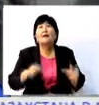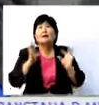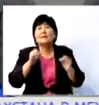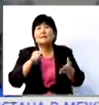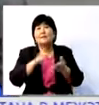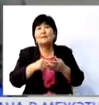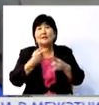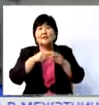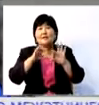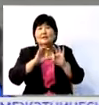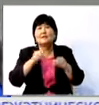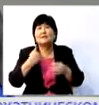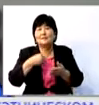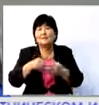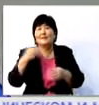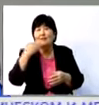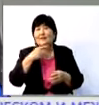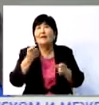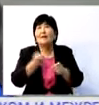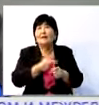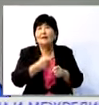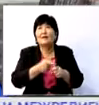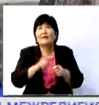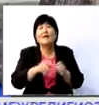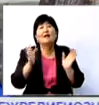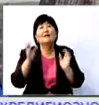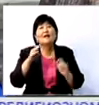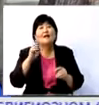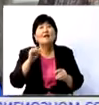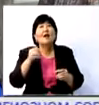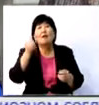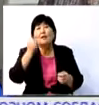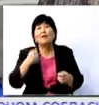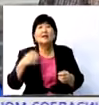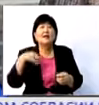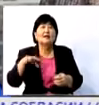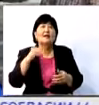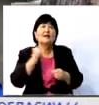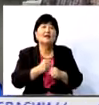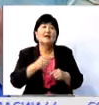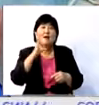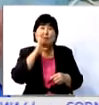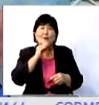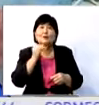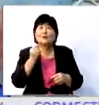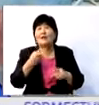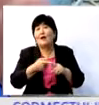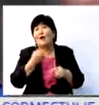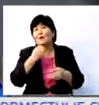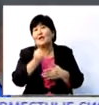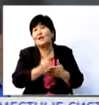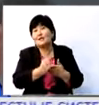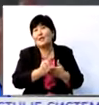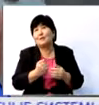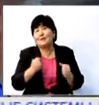Нормальные цены ниже, чем на базаре. Купила рис, картофель и тыкву. Благодаря ярмарке кызылординцы сделали по доступным ценам хорошие запасы на